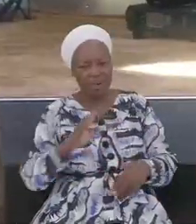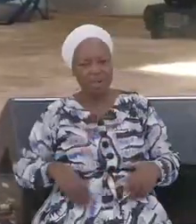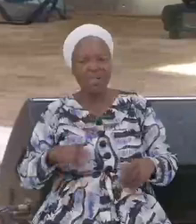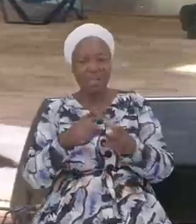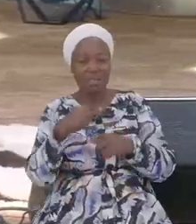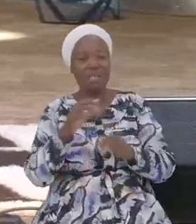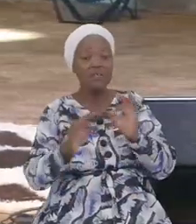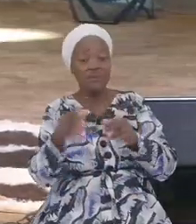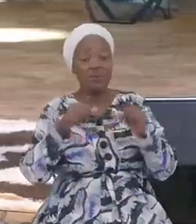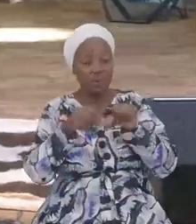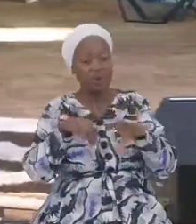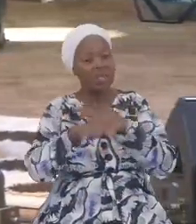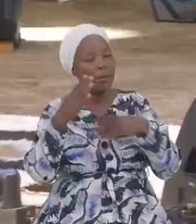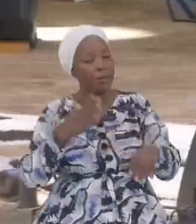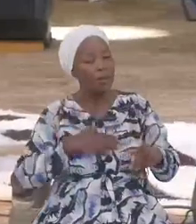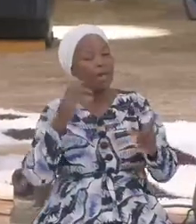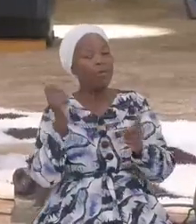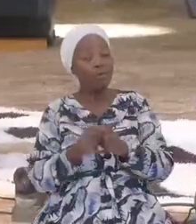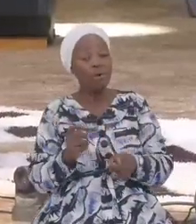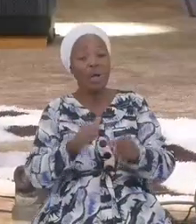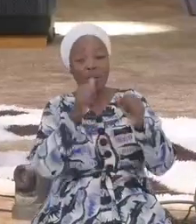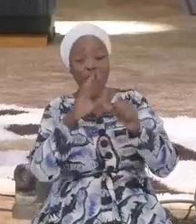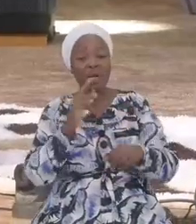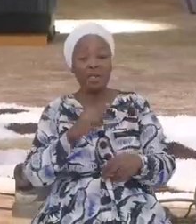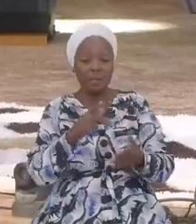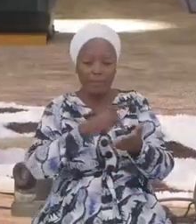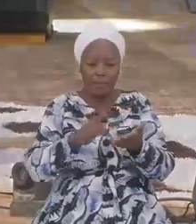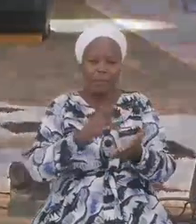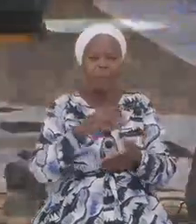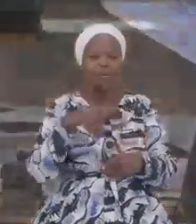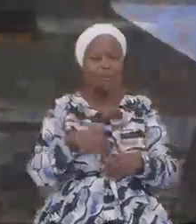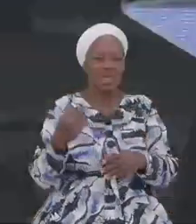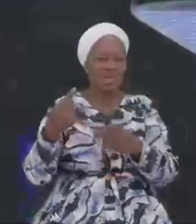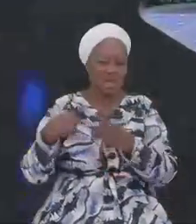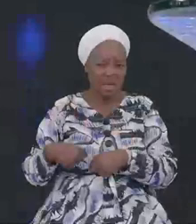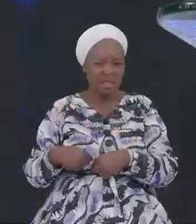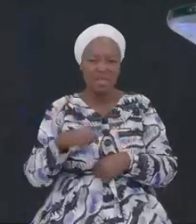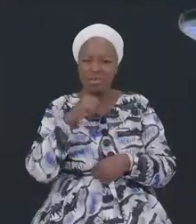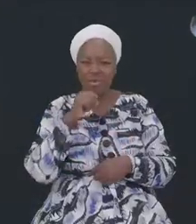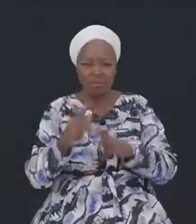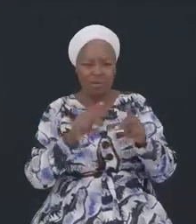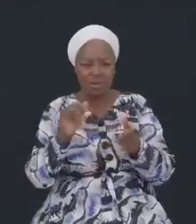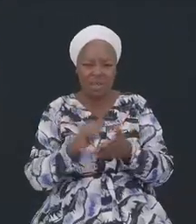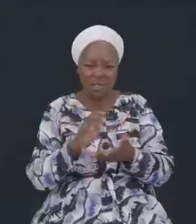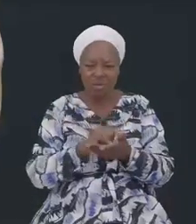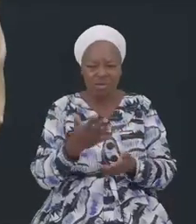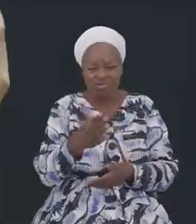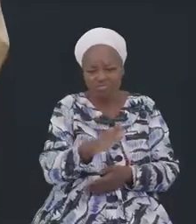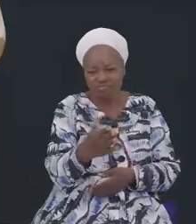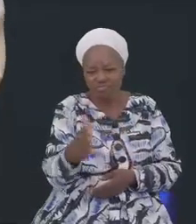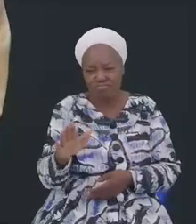ma parole, vous êtes vraiment mes disciples. Heureux ceux qui ont le cœur pur. Ce n'est pas des gens qui font